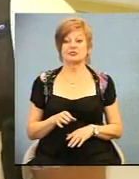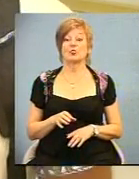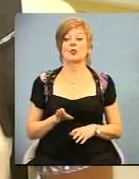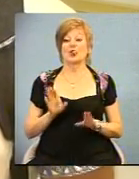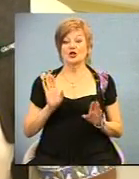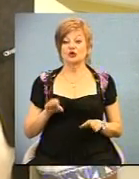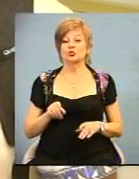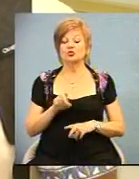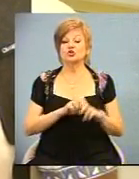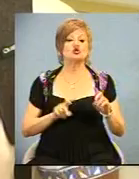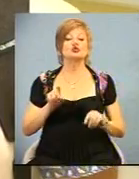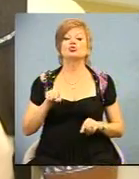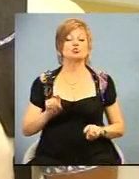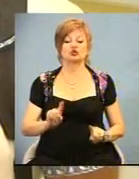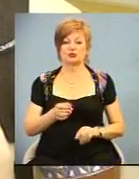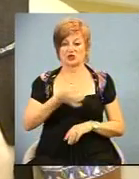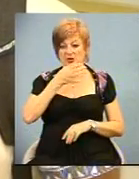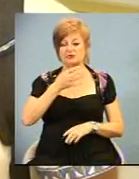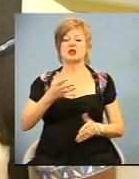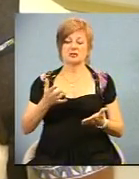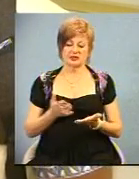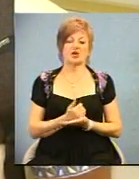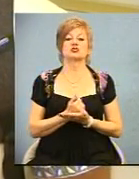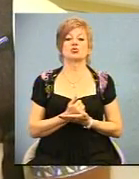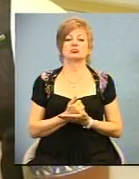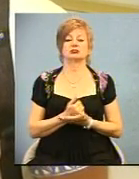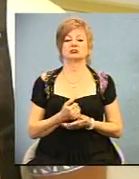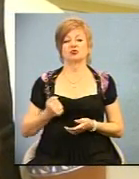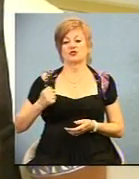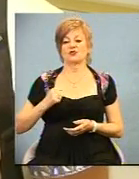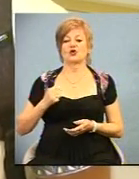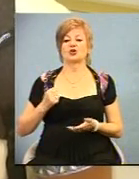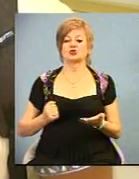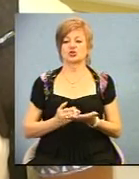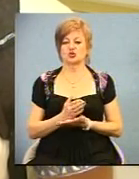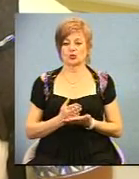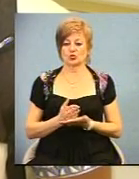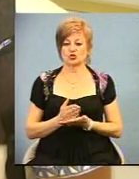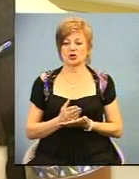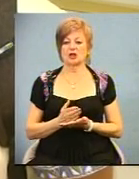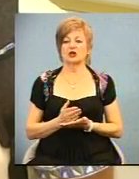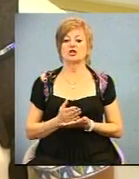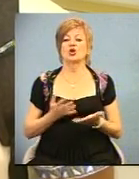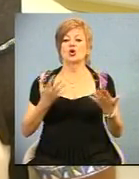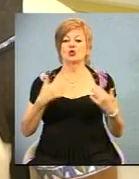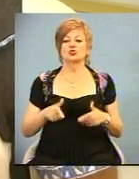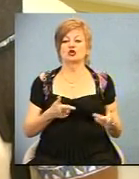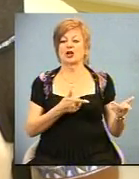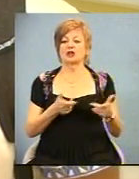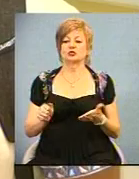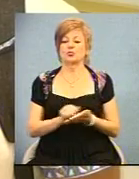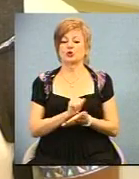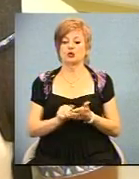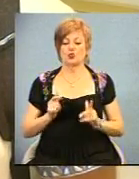мой, ребенок, ты найдешь то, что тебе нравится. Но нашел он то, что ему нравилось уже, в принципе. Насколько я знаю, уже готовил документы